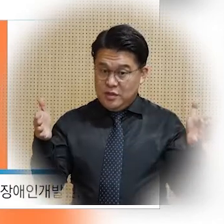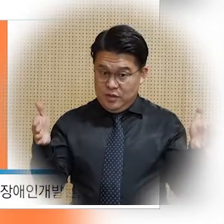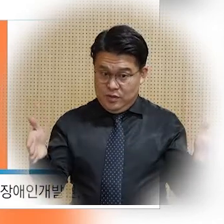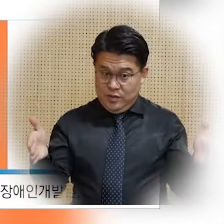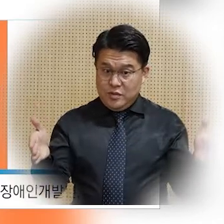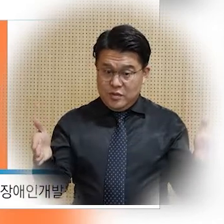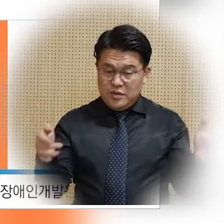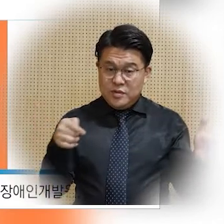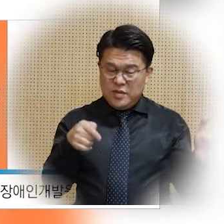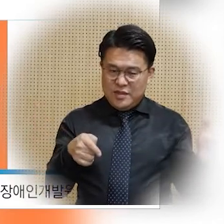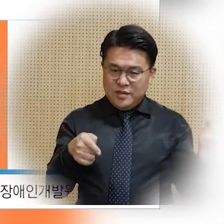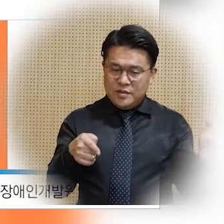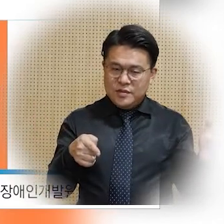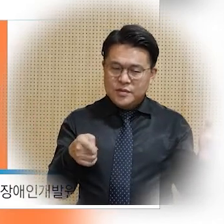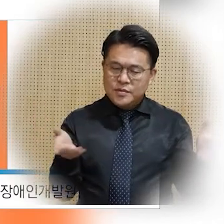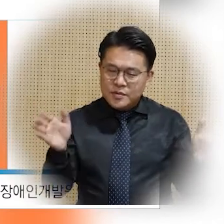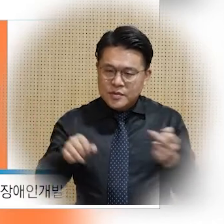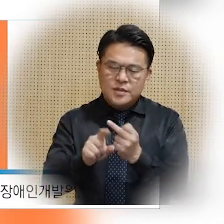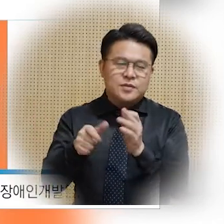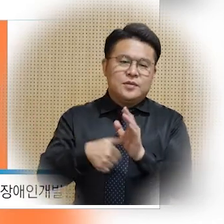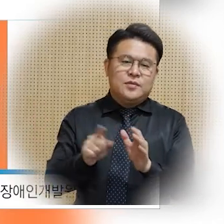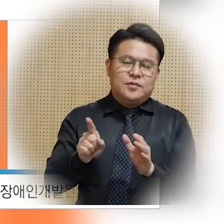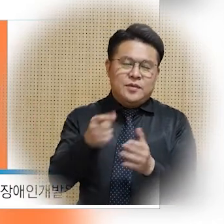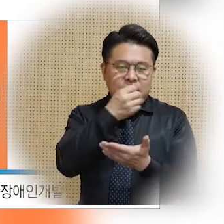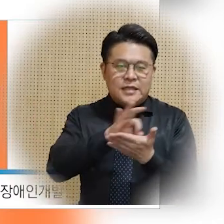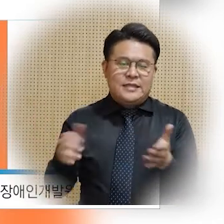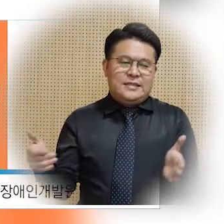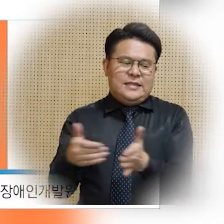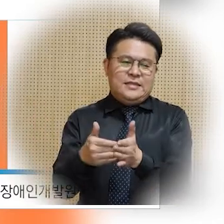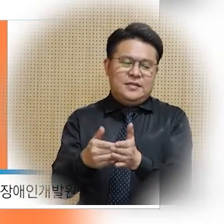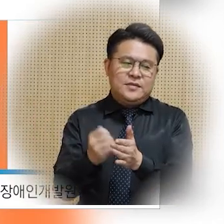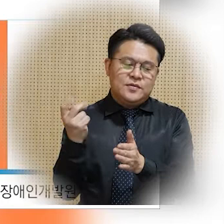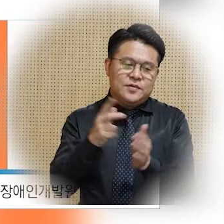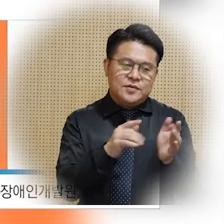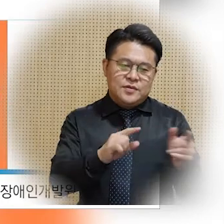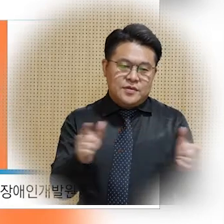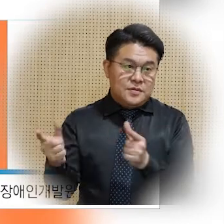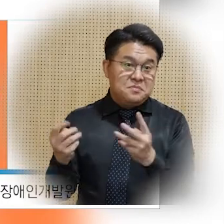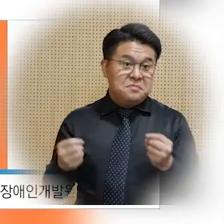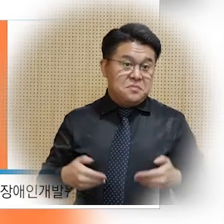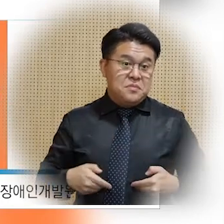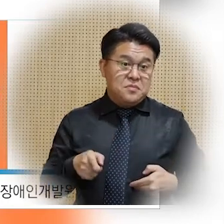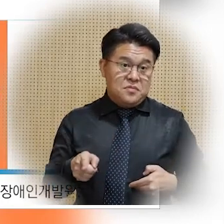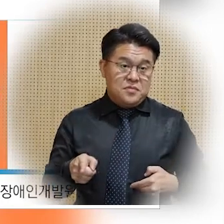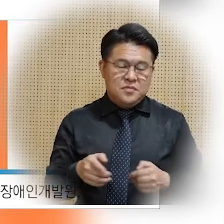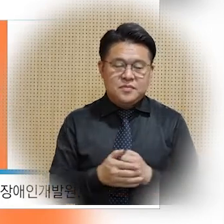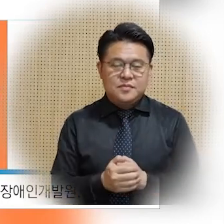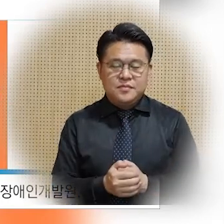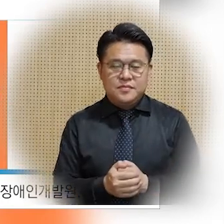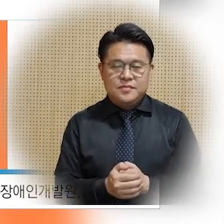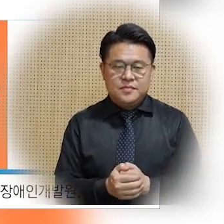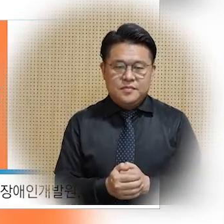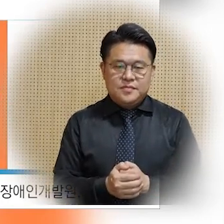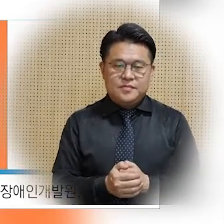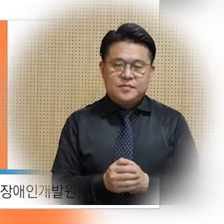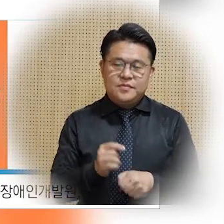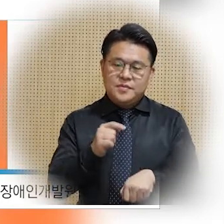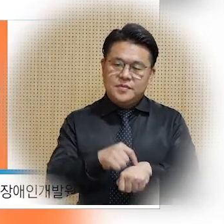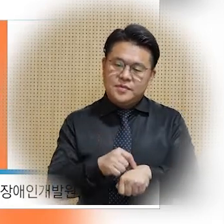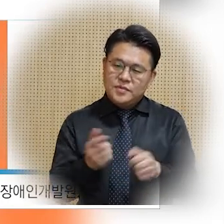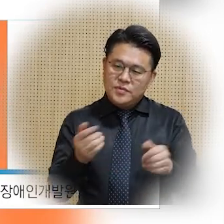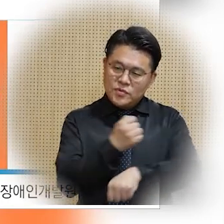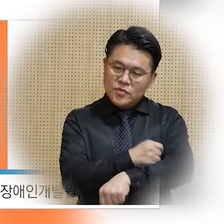있지만, 12월에는 아무래도 이제 예산 마감이라든가 여러 가지 좀 정리해야 될 부분들이 있잖아요. 그러다 보니까 시간이 조금 더